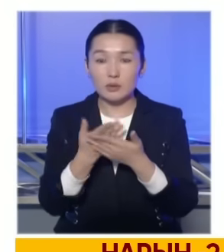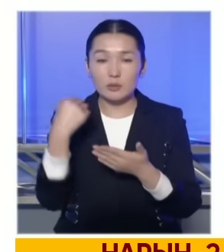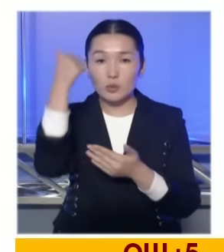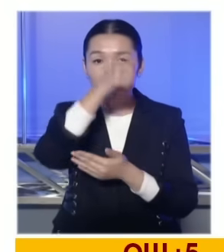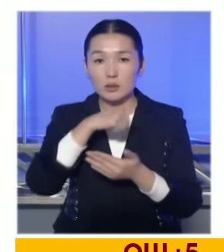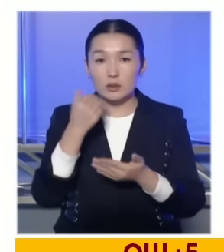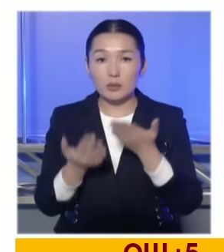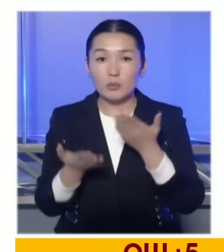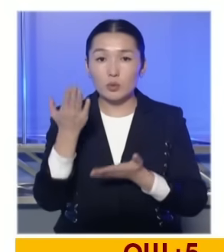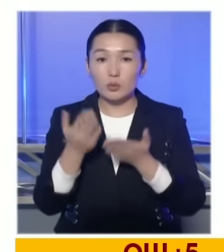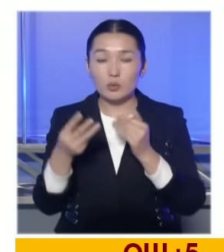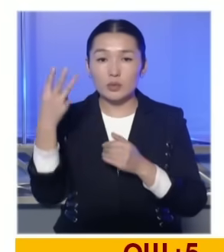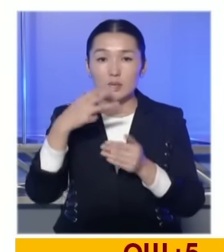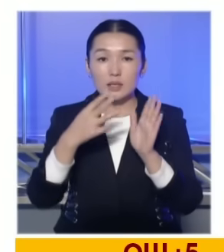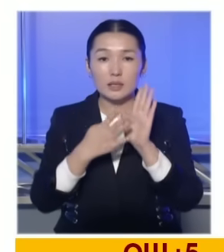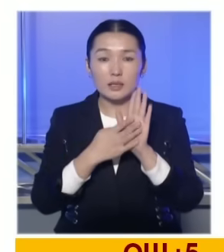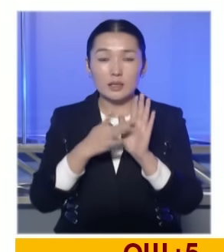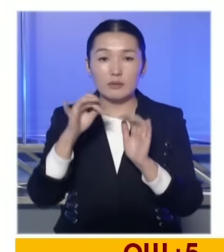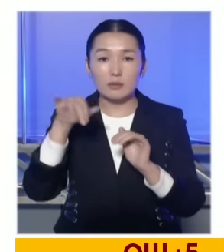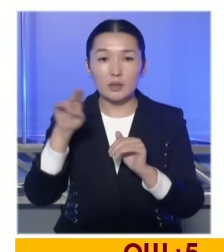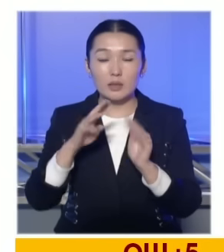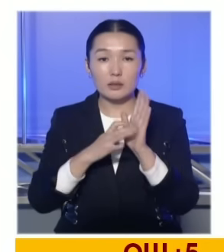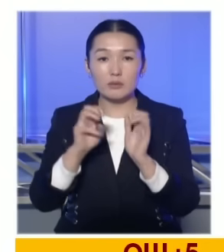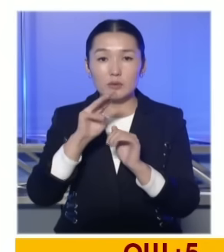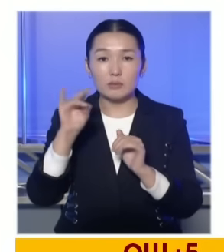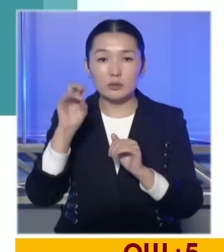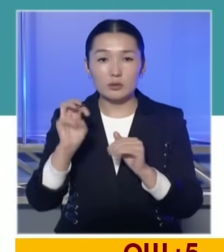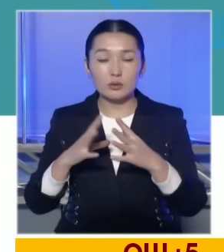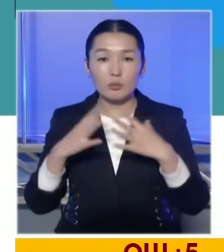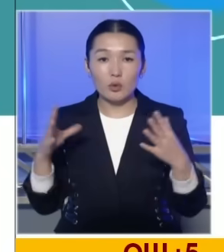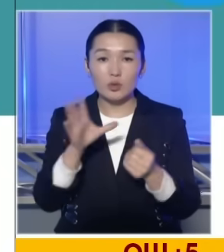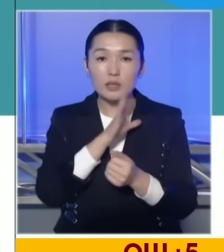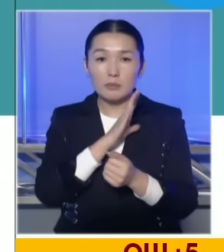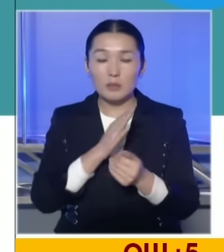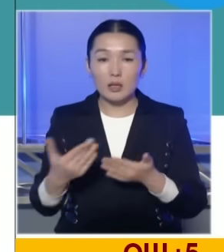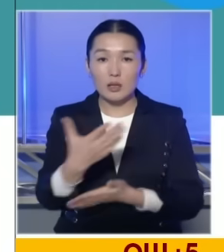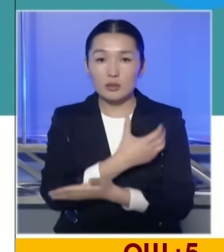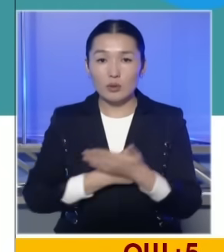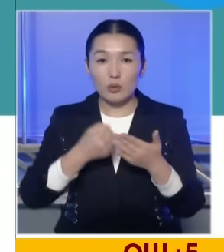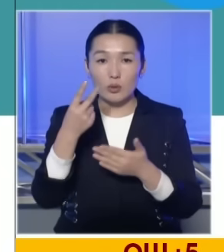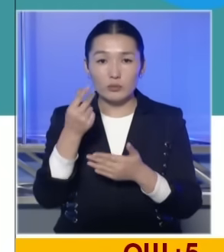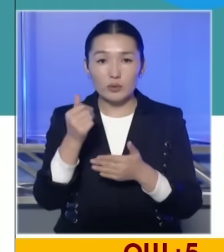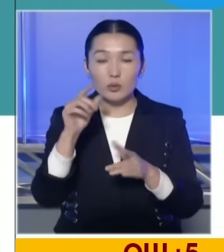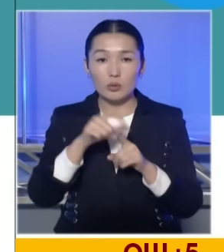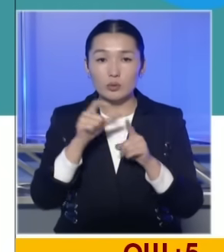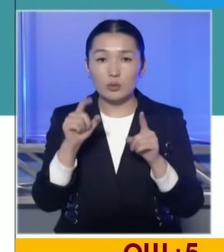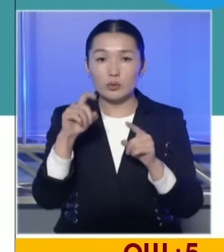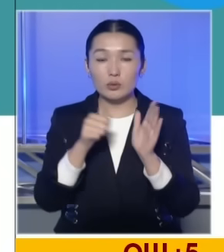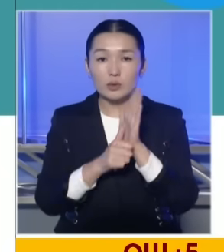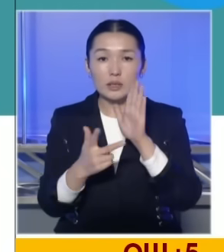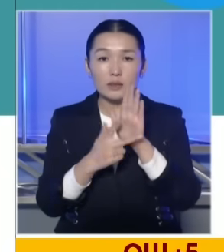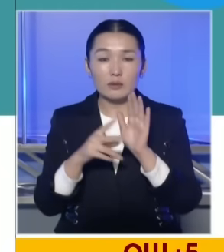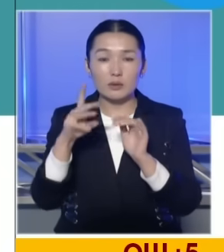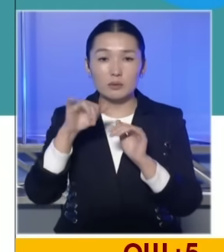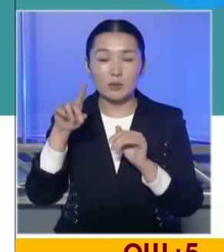мезгилине салыштырмалуу 39 миллиард 900 миллион сомго көп чогултулган. Чогулган каражаттардын түзүмүндө 168 миллиард